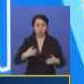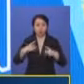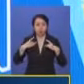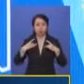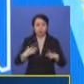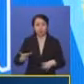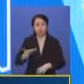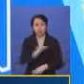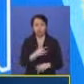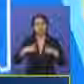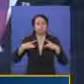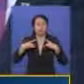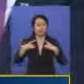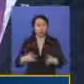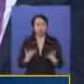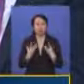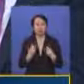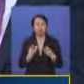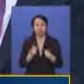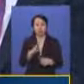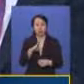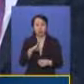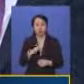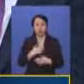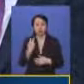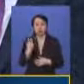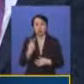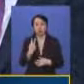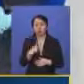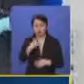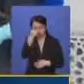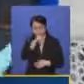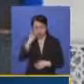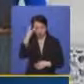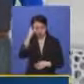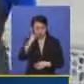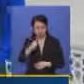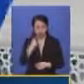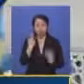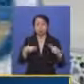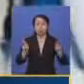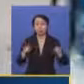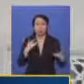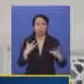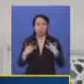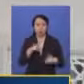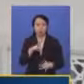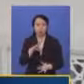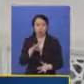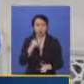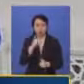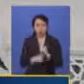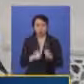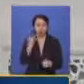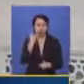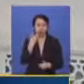вас поздравить еще раз. Аида Супатаева более 20 лет работает в Казахском музыкально-драматическом театре имени Сабита Муканова. Каждый